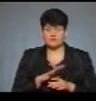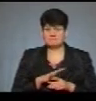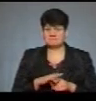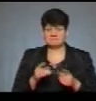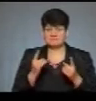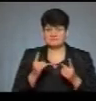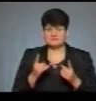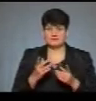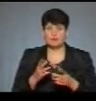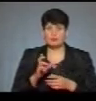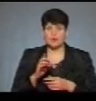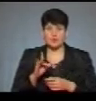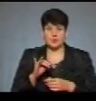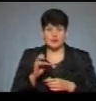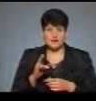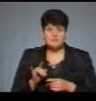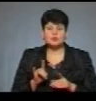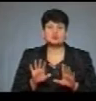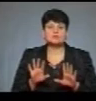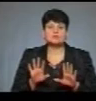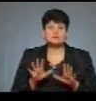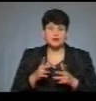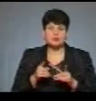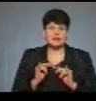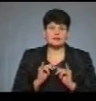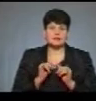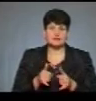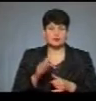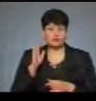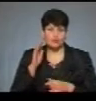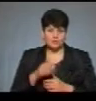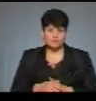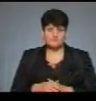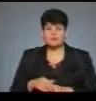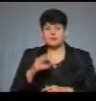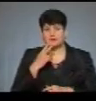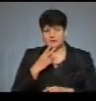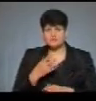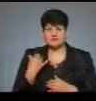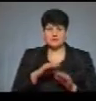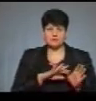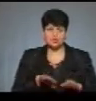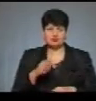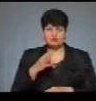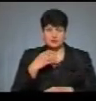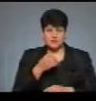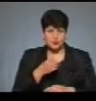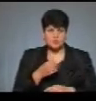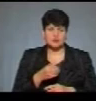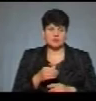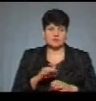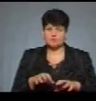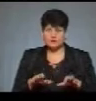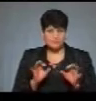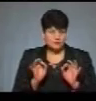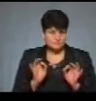рахунок того, що з бруківкою щось станеться, бо на ню наливають воду. Ну, як бачимо, вже пройшло 4 роки, з бруківкою нічого не сталося,